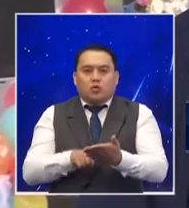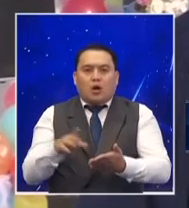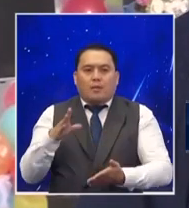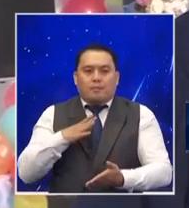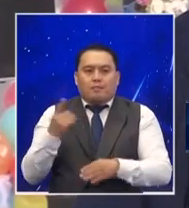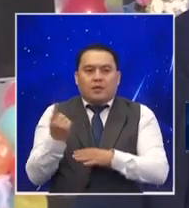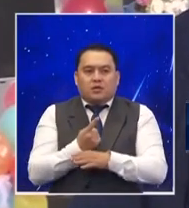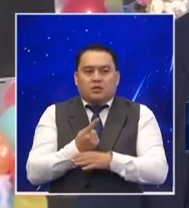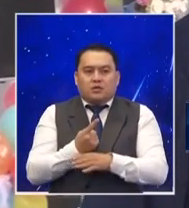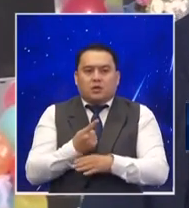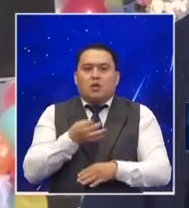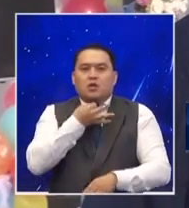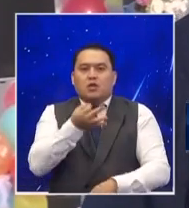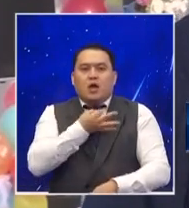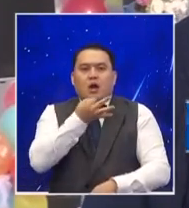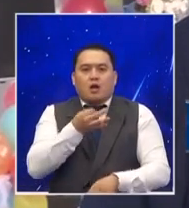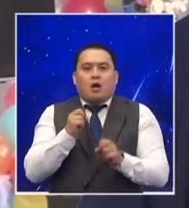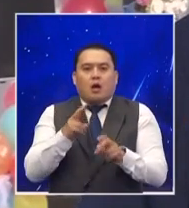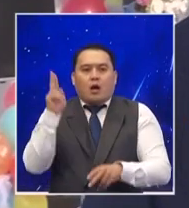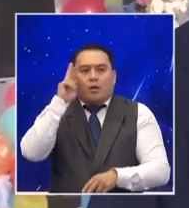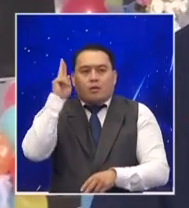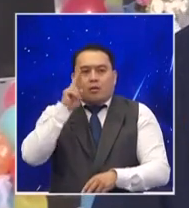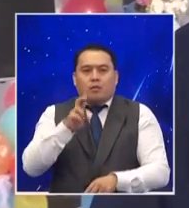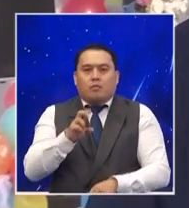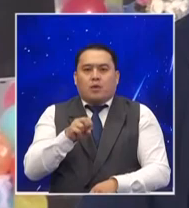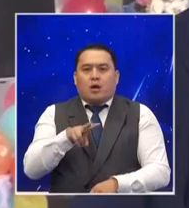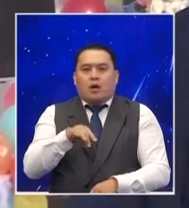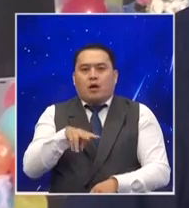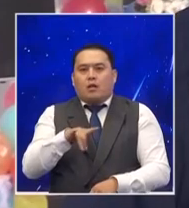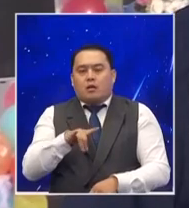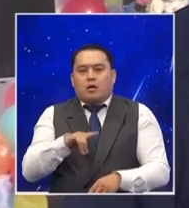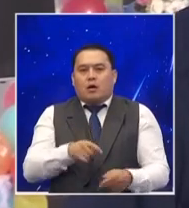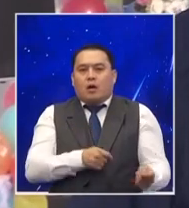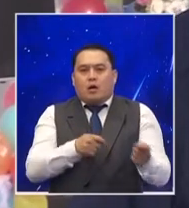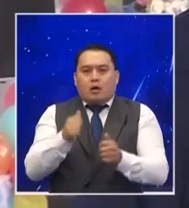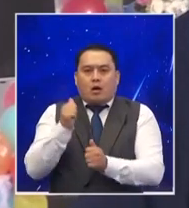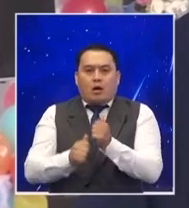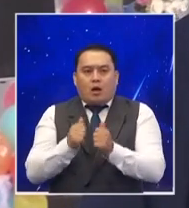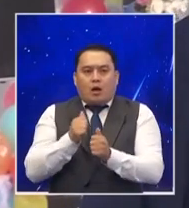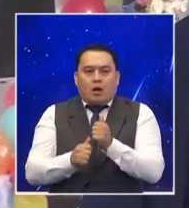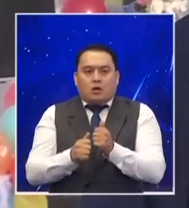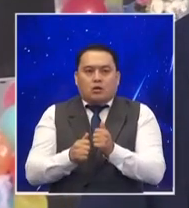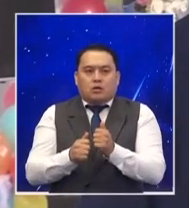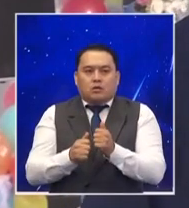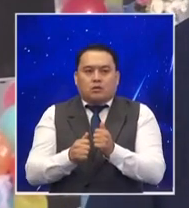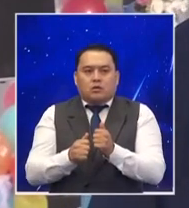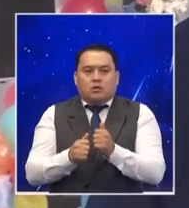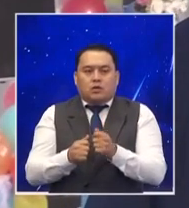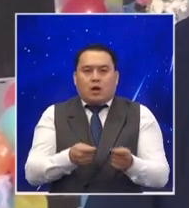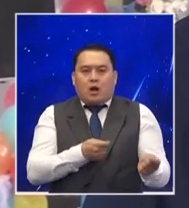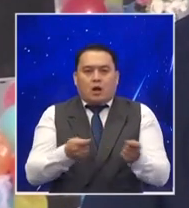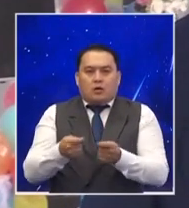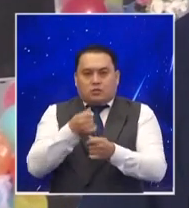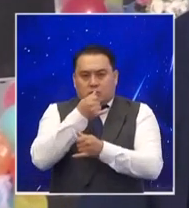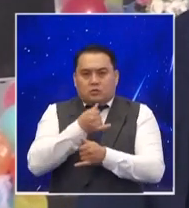сұрақ бірінші нөлеуі оқитын балаларды қалай біз оны бақалыға сандастамыз. Ол автобус әрбір баладан үш сабақ, екі сабақ сайын әкеп тұрмайды